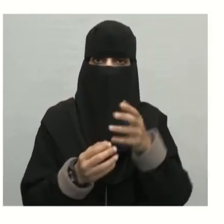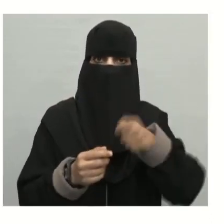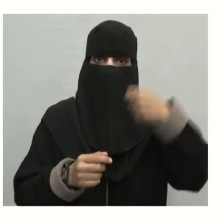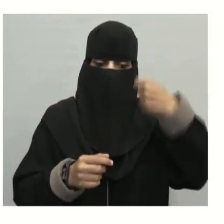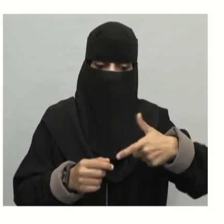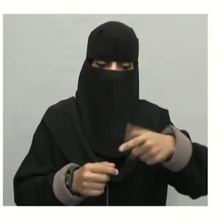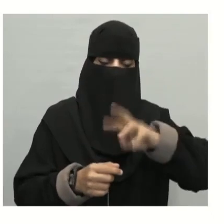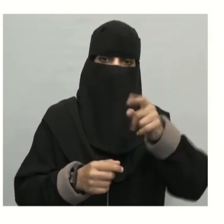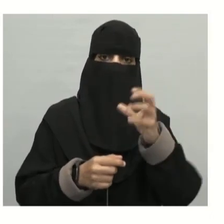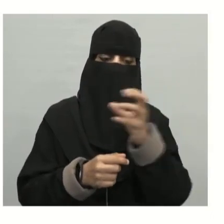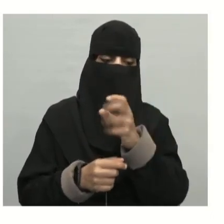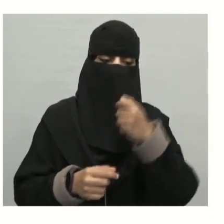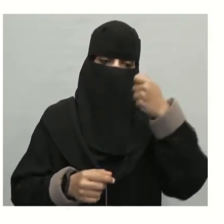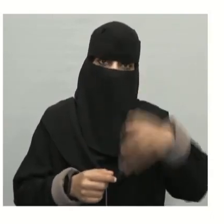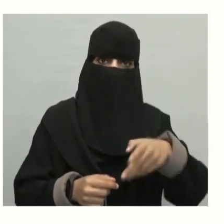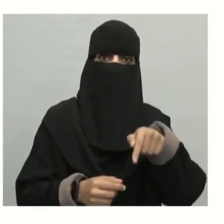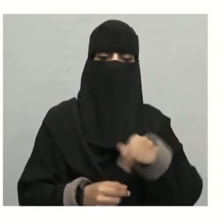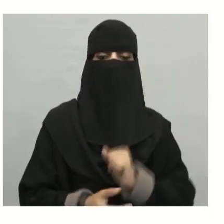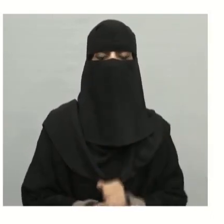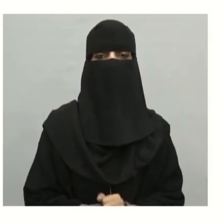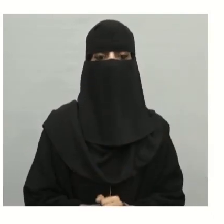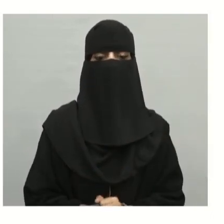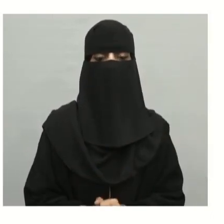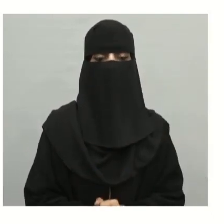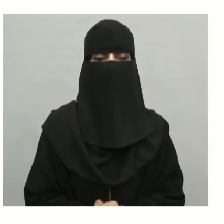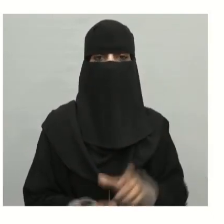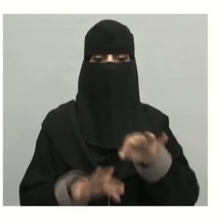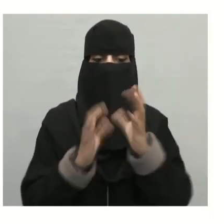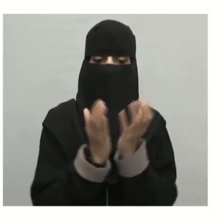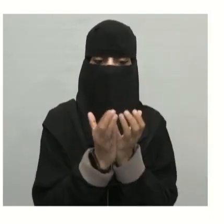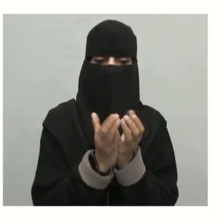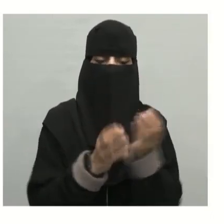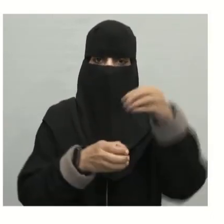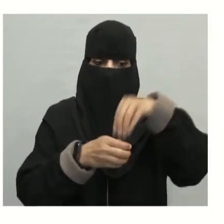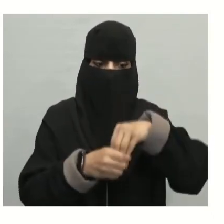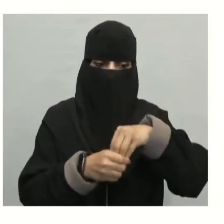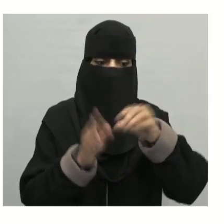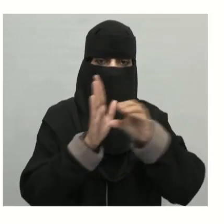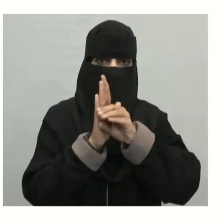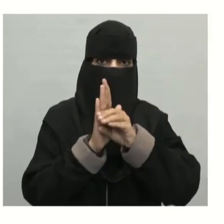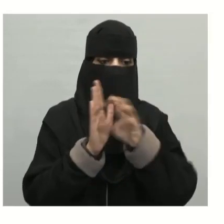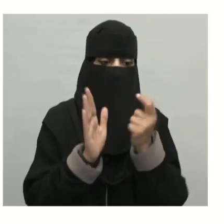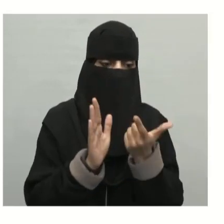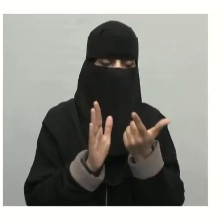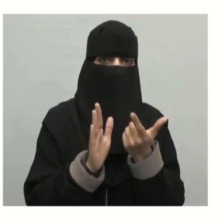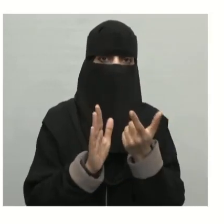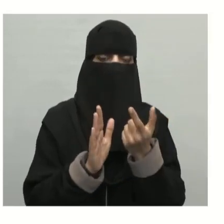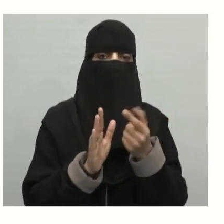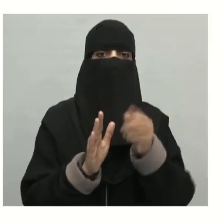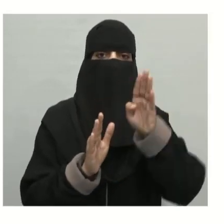كخامات فلزيه ثمينه هناك مجموعه تحتوي على عنصر الكربون